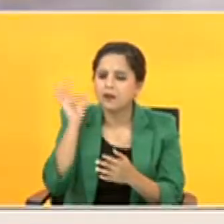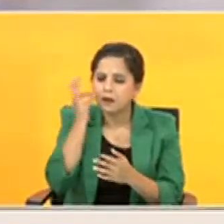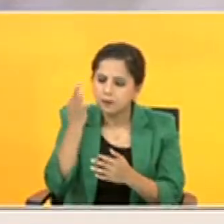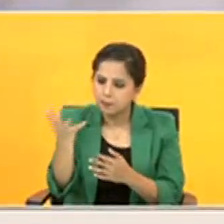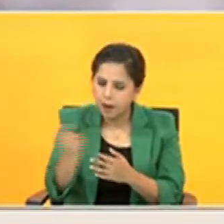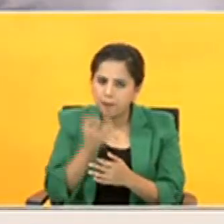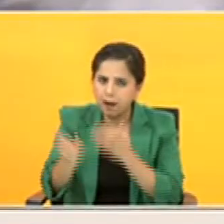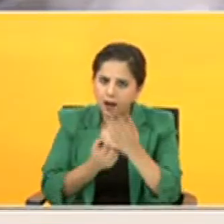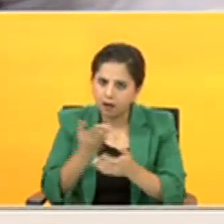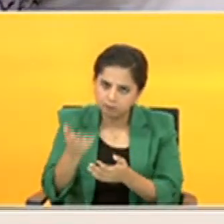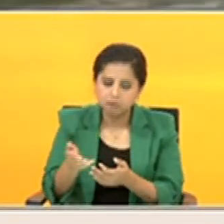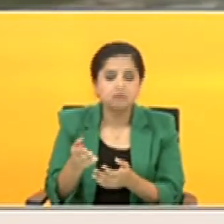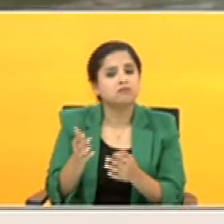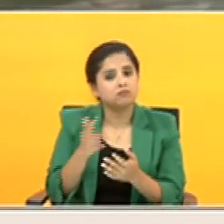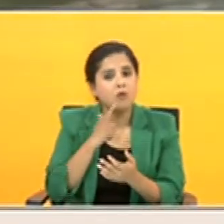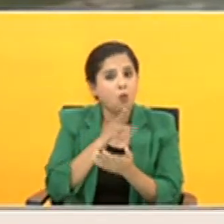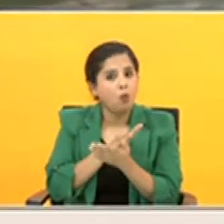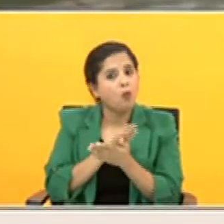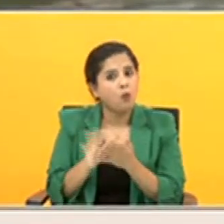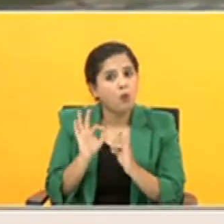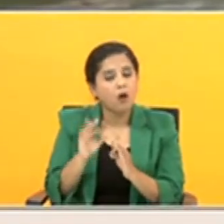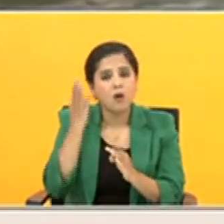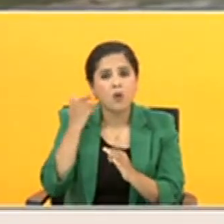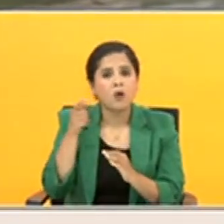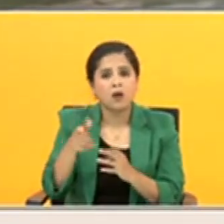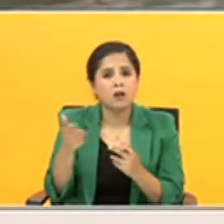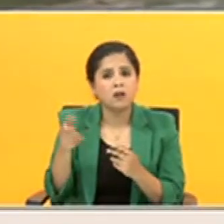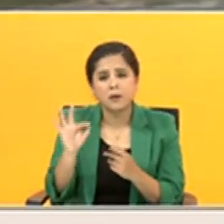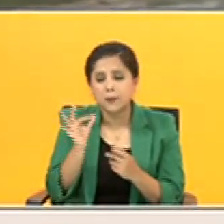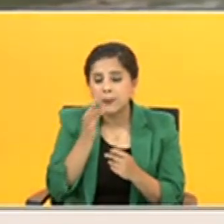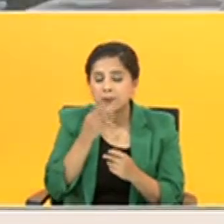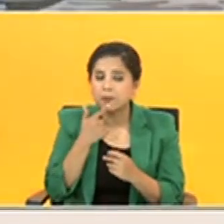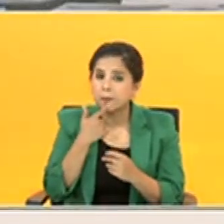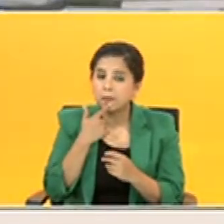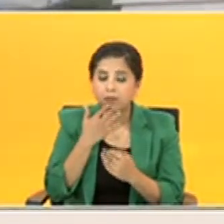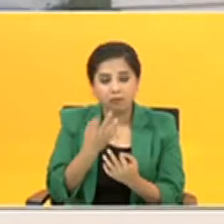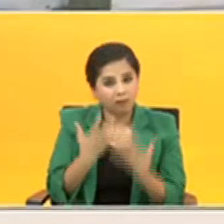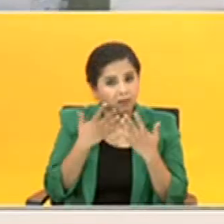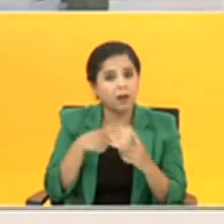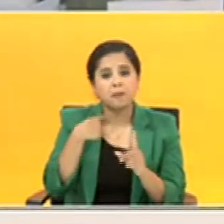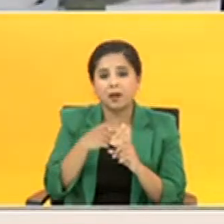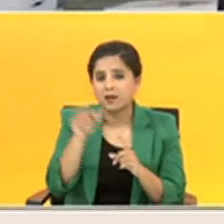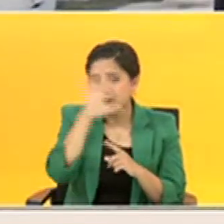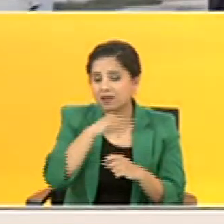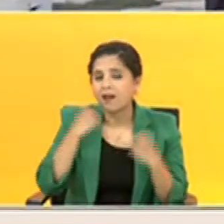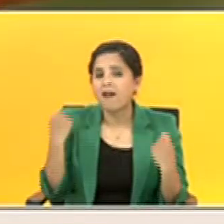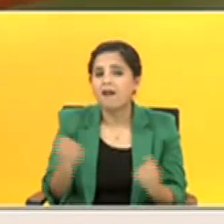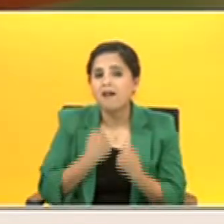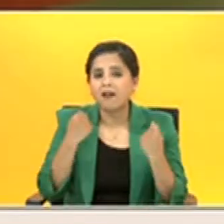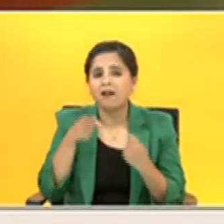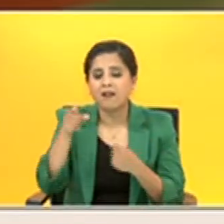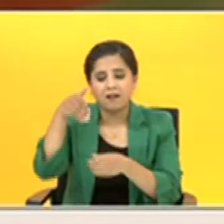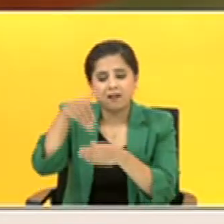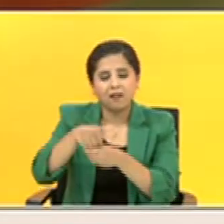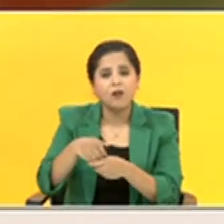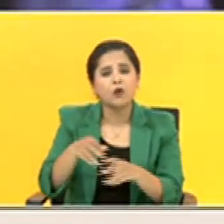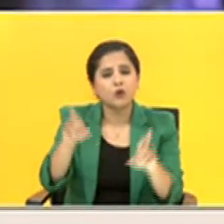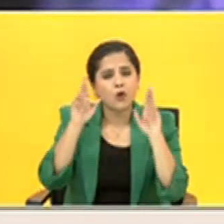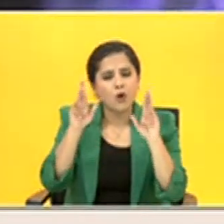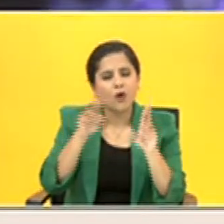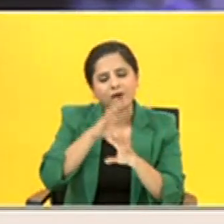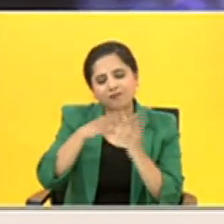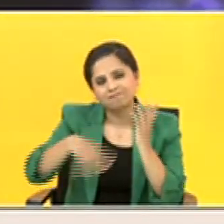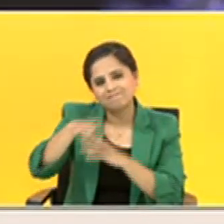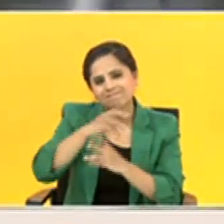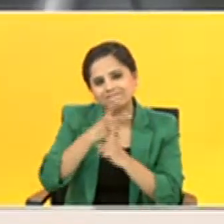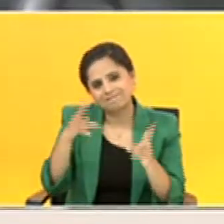खरीदें, क्योंकि उस हर बूंद में स्वाद ही नहीं, भारत की मेहनत और उम्मीदें घुली होती